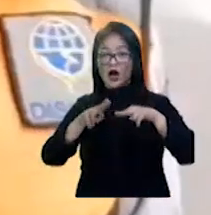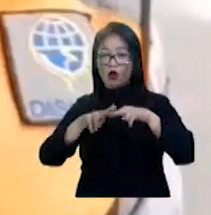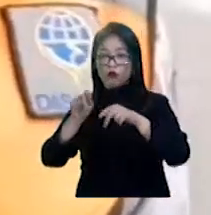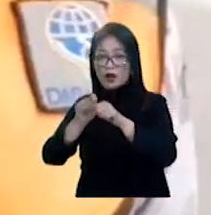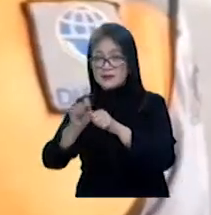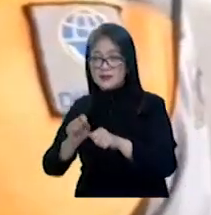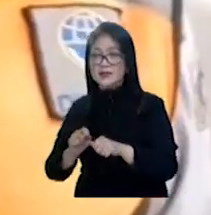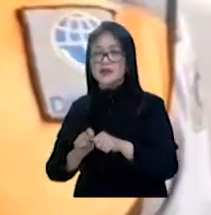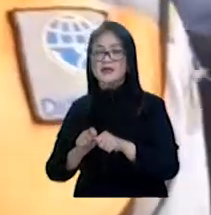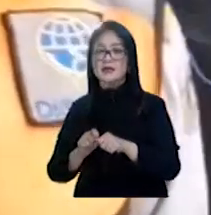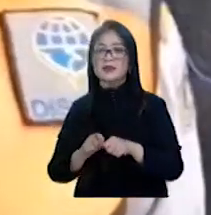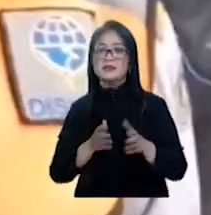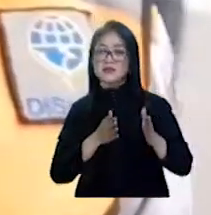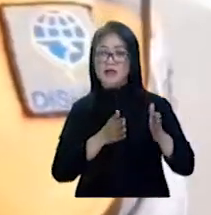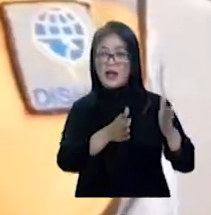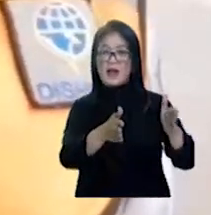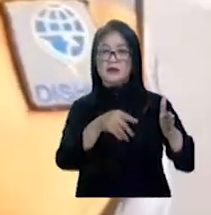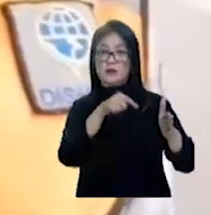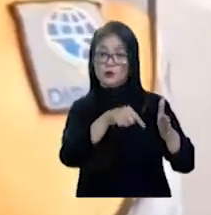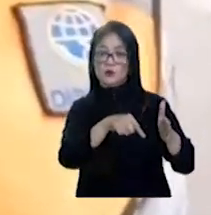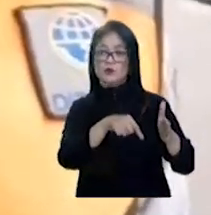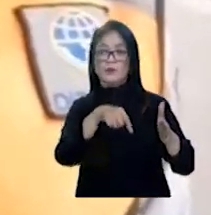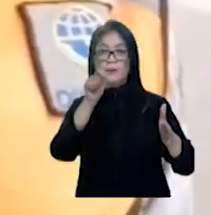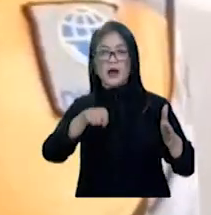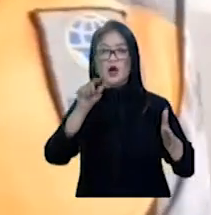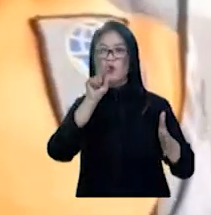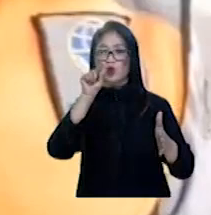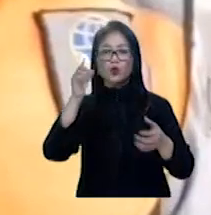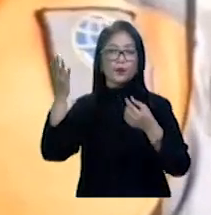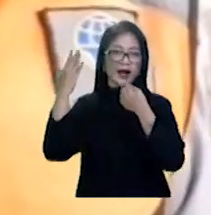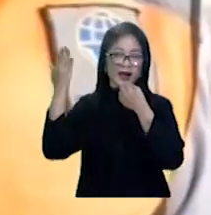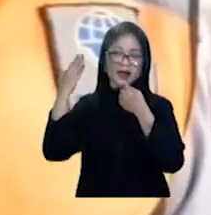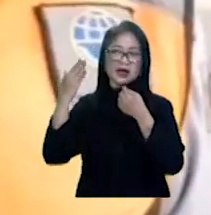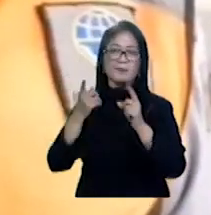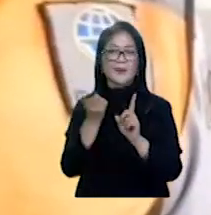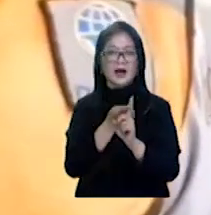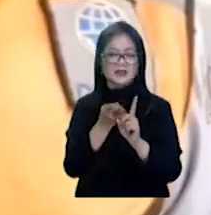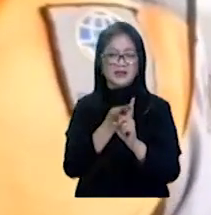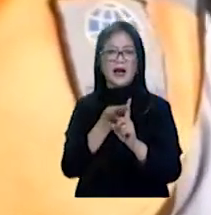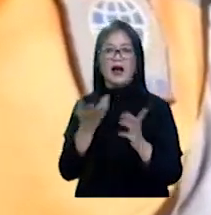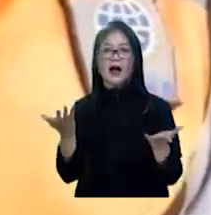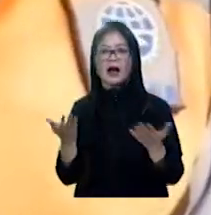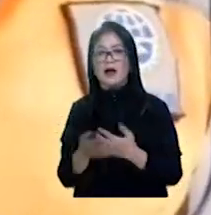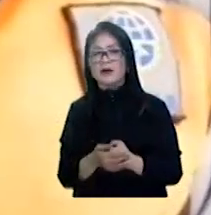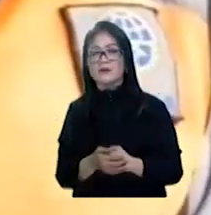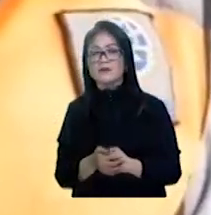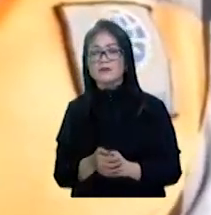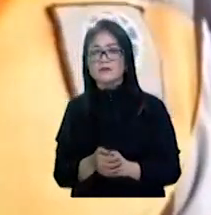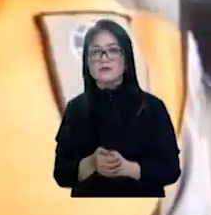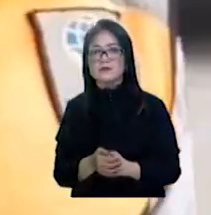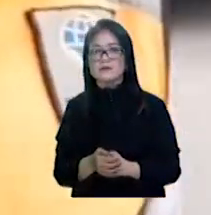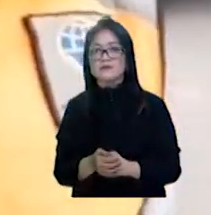dalam untuk parkir terbatas, jadi mereka mau tidak mau menggunakan lahan parkir yang bukan pada tempatnya, yang tidak resmi. Jadi